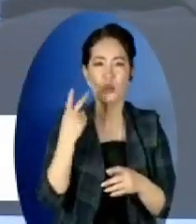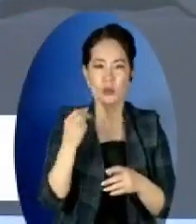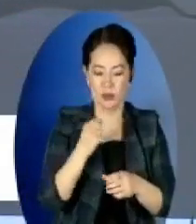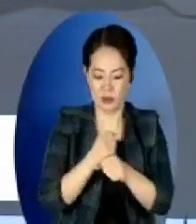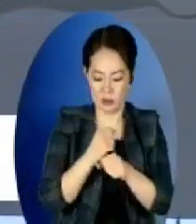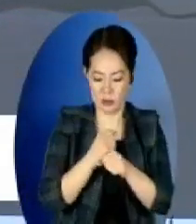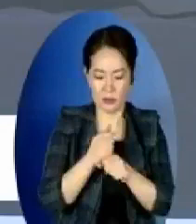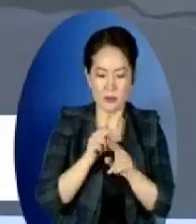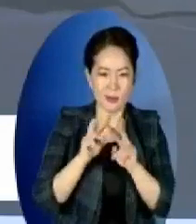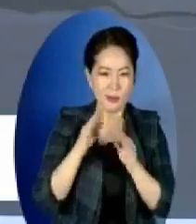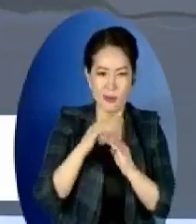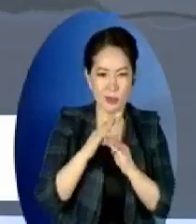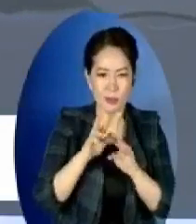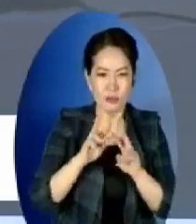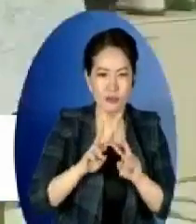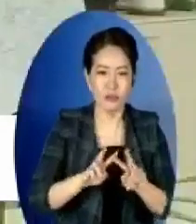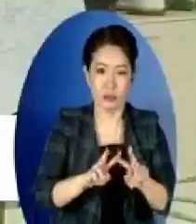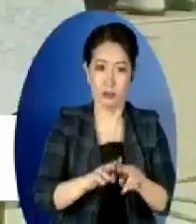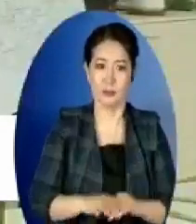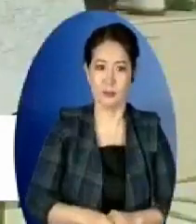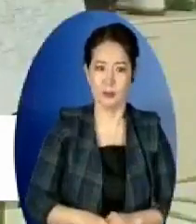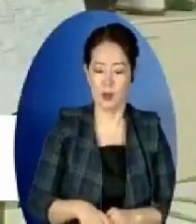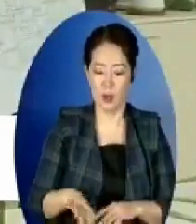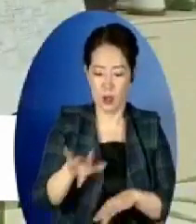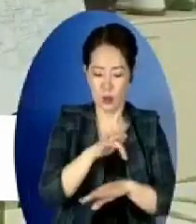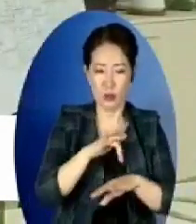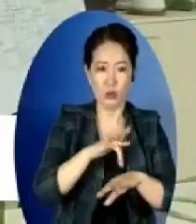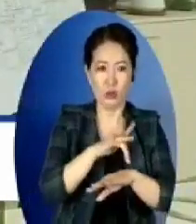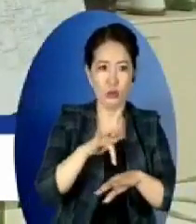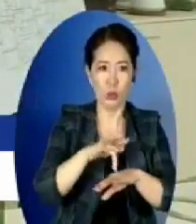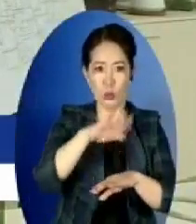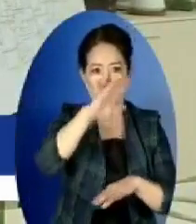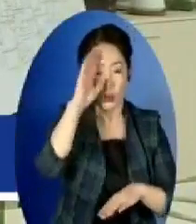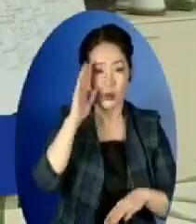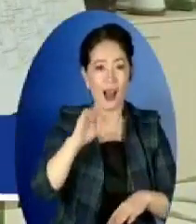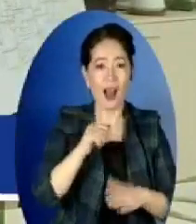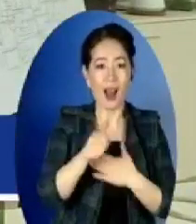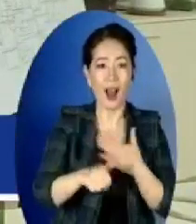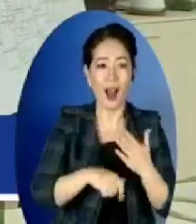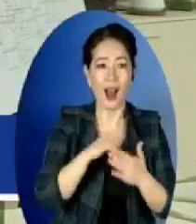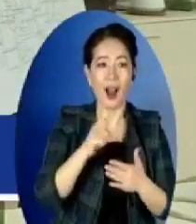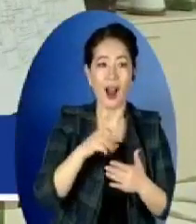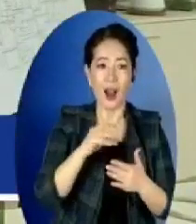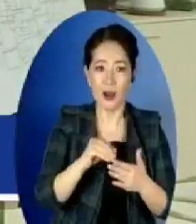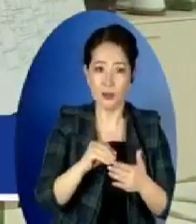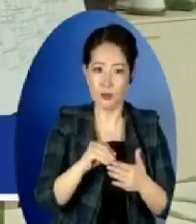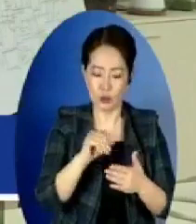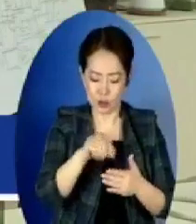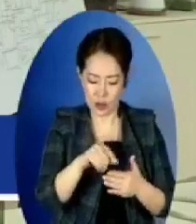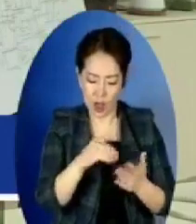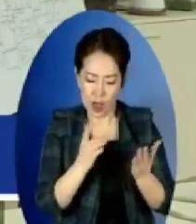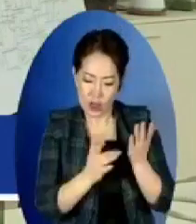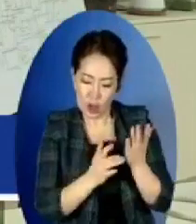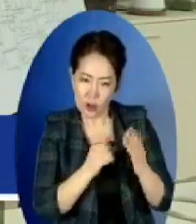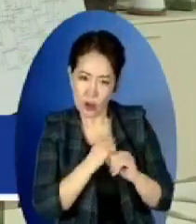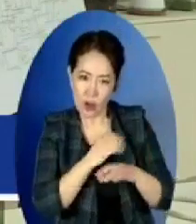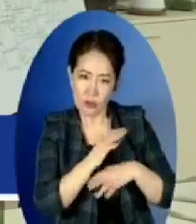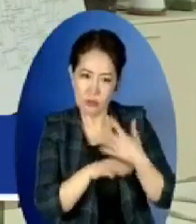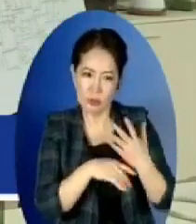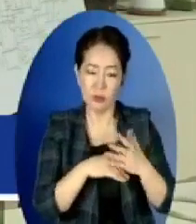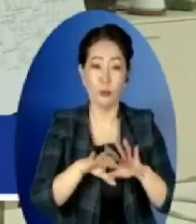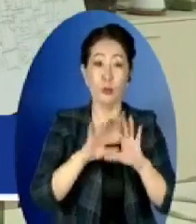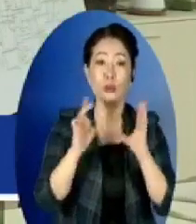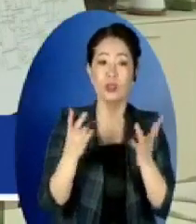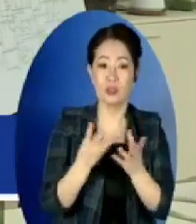тасалдуулахгүй хүргэдэг юм а. Төлөвлөсөн дулаан хэмжээ энэ одоо манай өнөөдрийн энэ системийн технологи үйл ажиллагаа бол